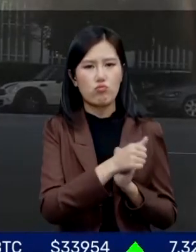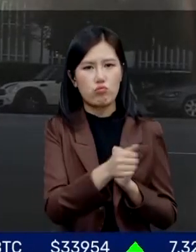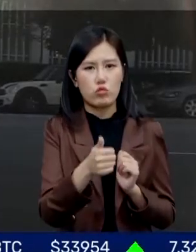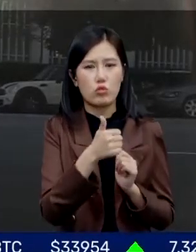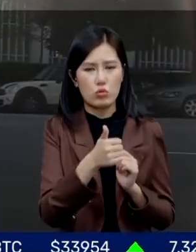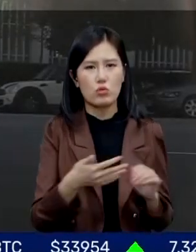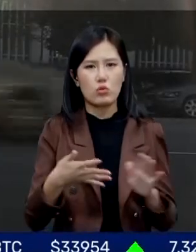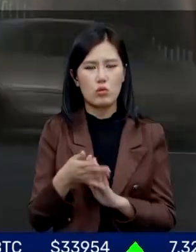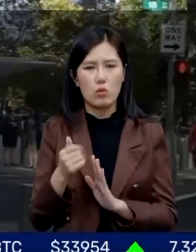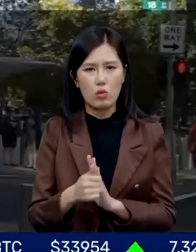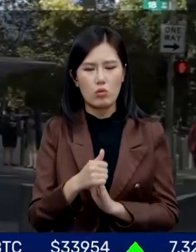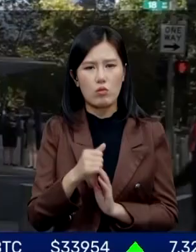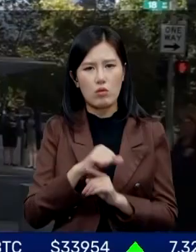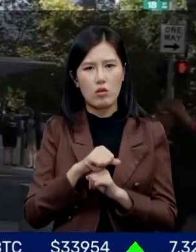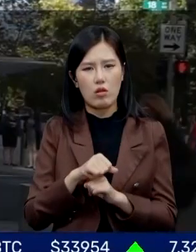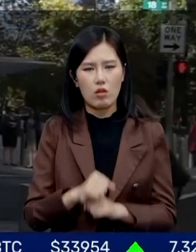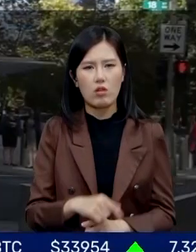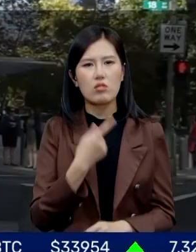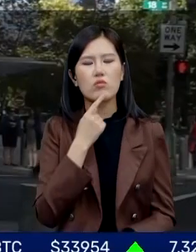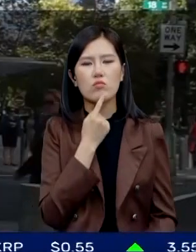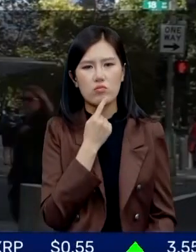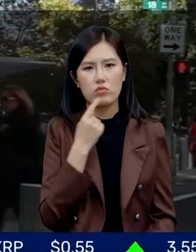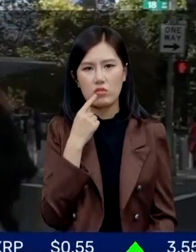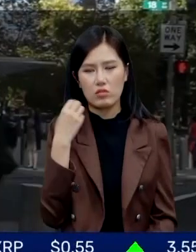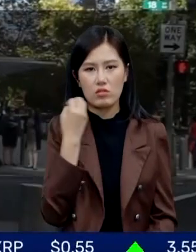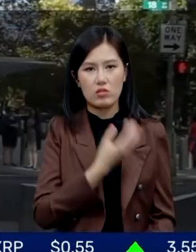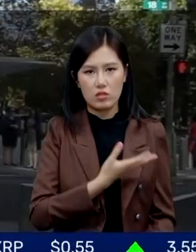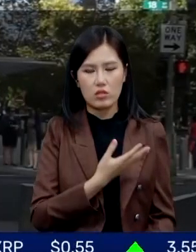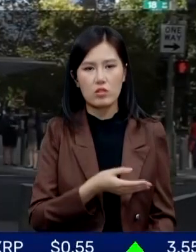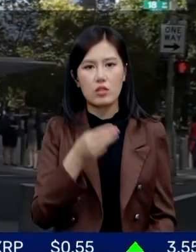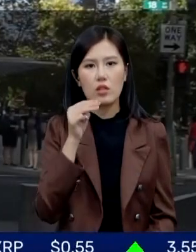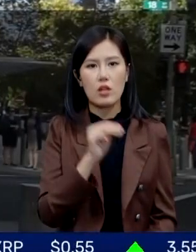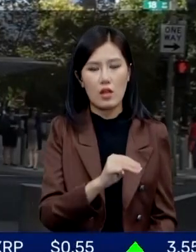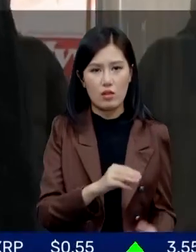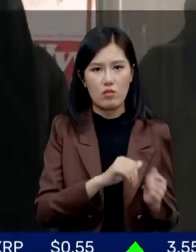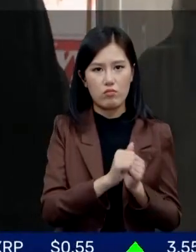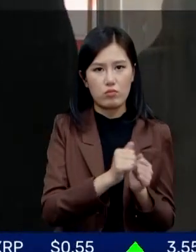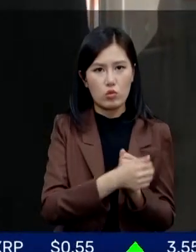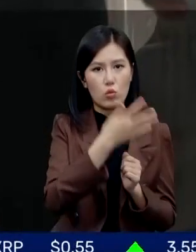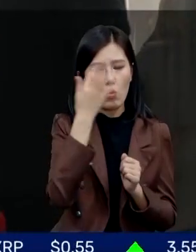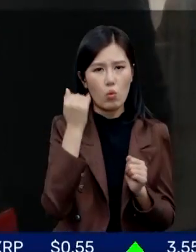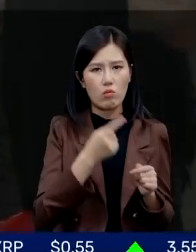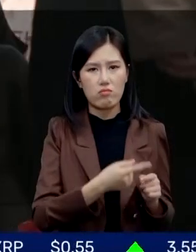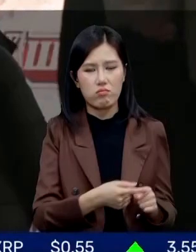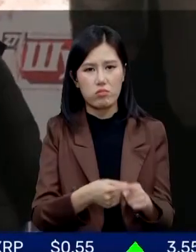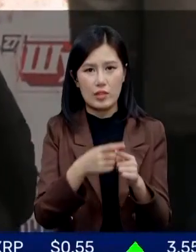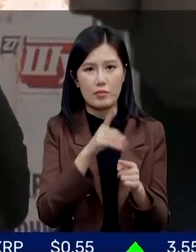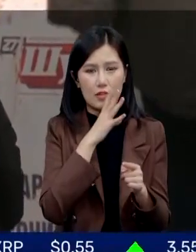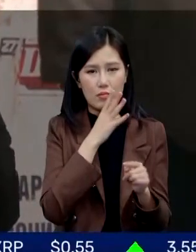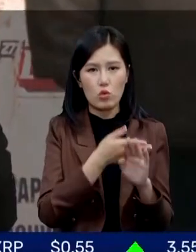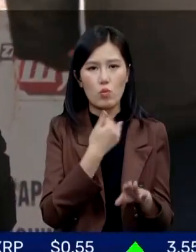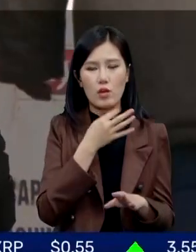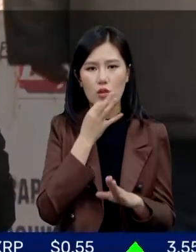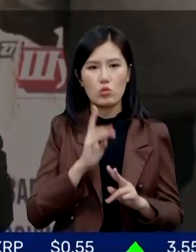улам нэмэгдүүлсээр байгааг дурдсан байдаг. Тэтгэврийн даатгалын цаанд олох төсвийн нэмжилтийн хэмжээ цаашид улам өсөх хандлагатай тул шинжилэл